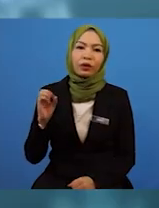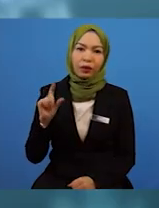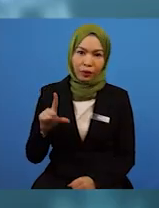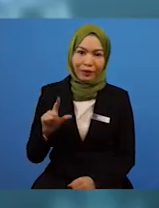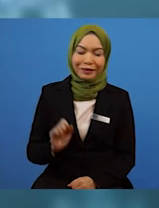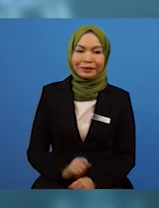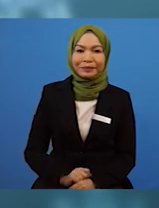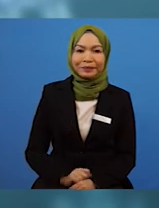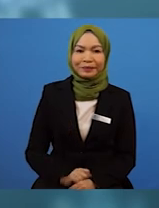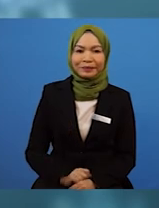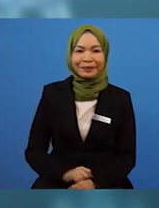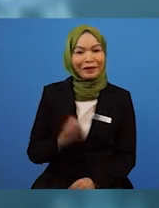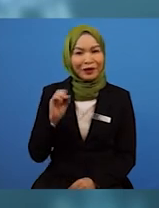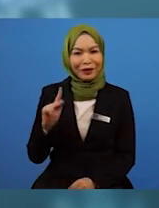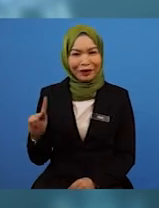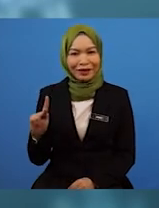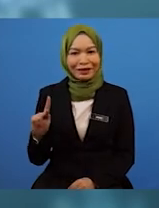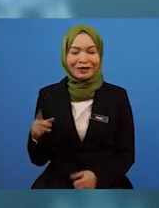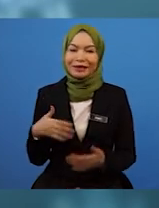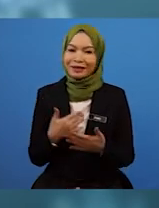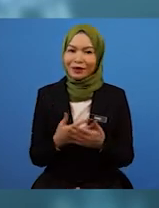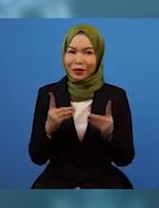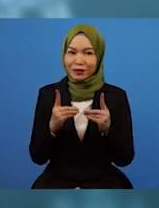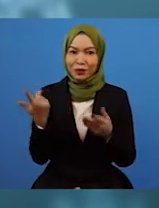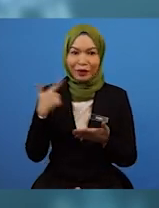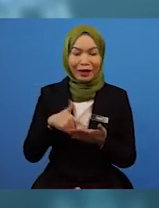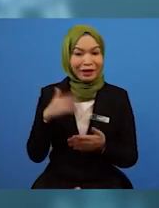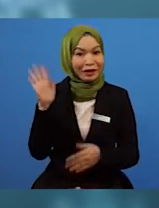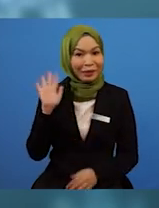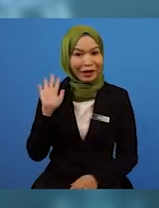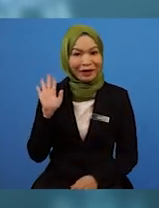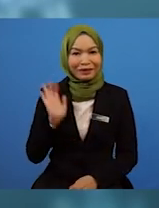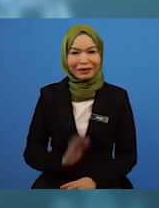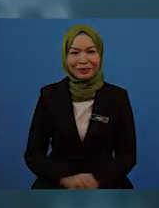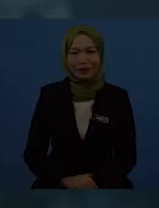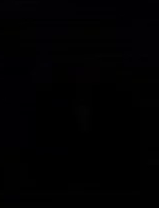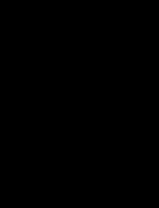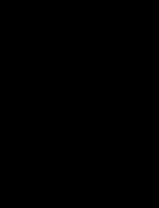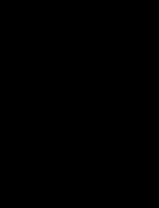Mesti boleh. Okey, sehingga kita berjumpa lagi. Bye!